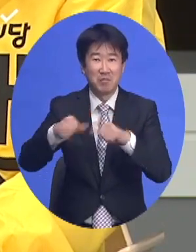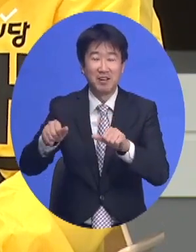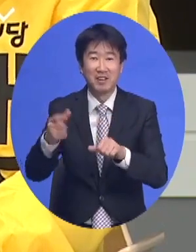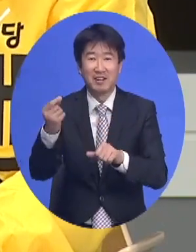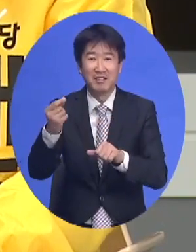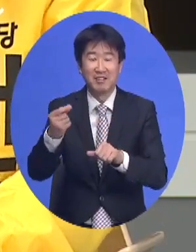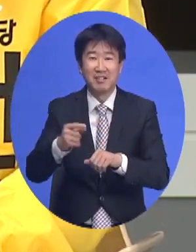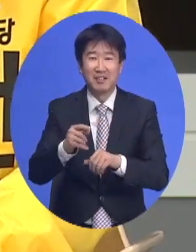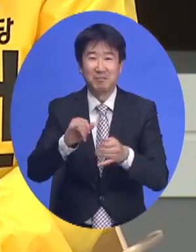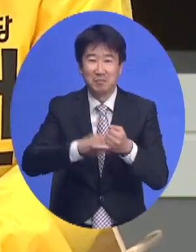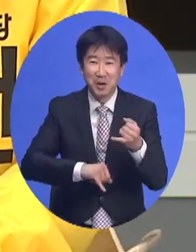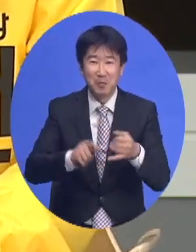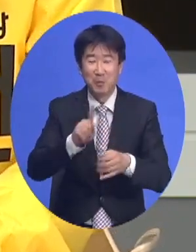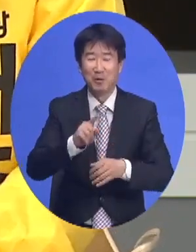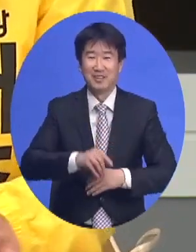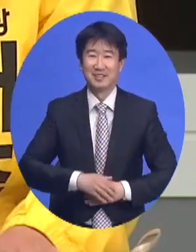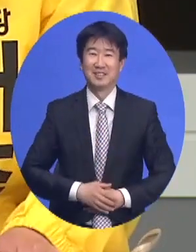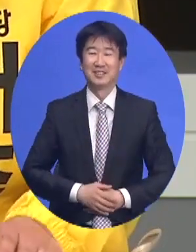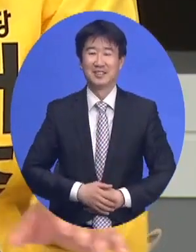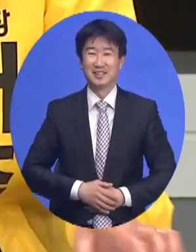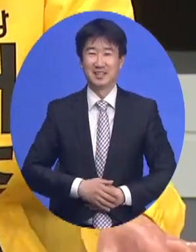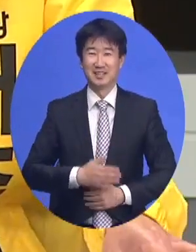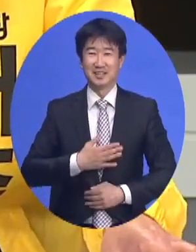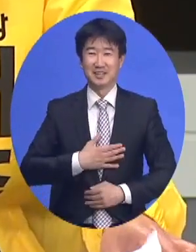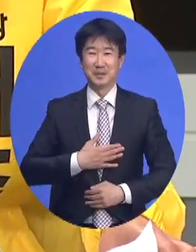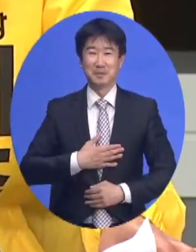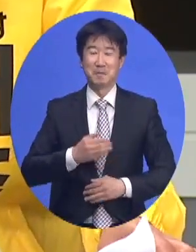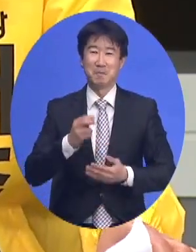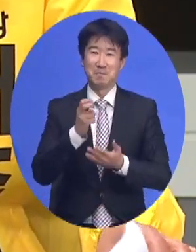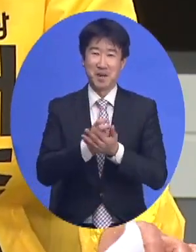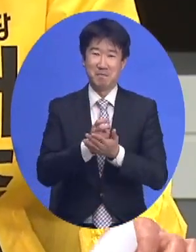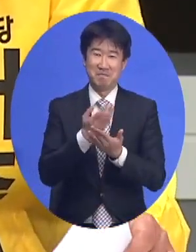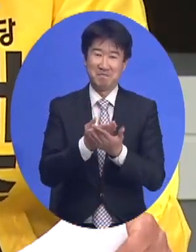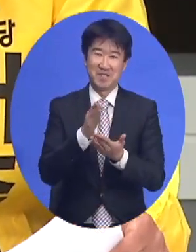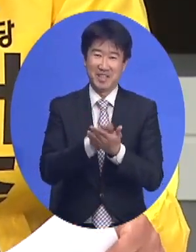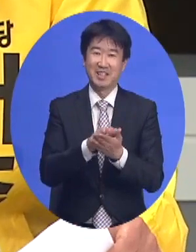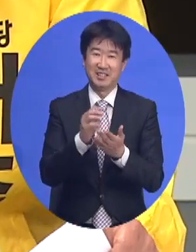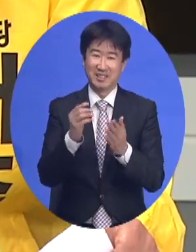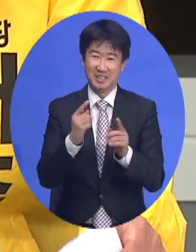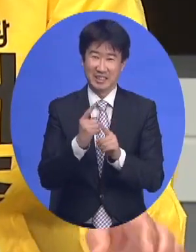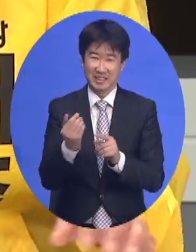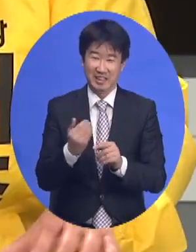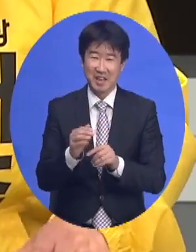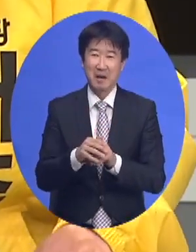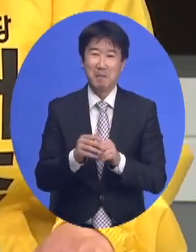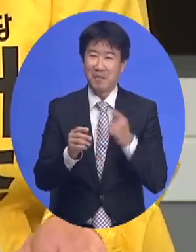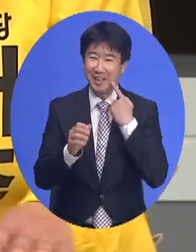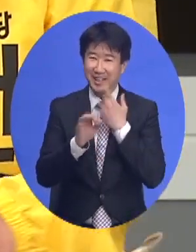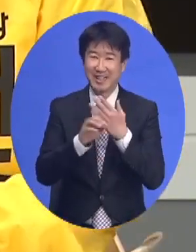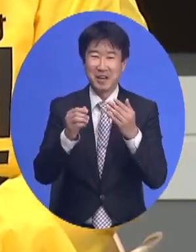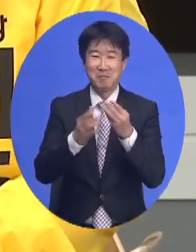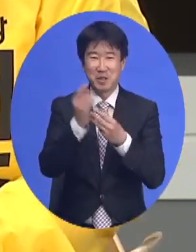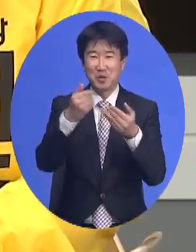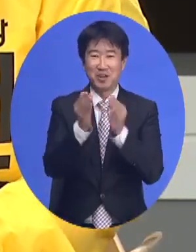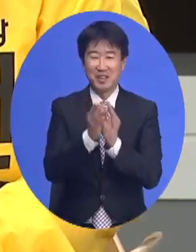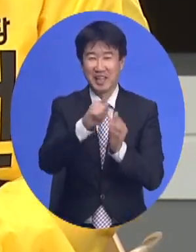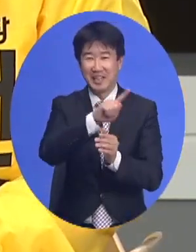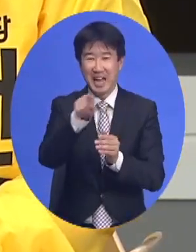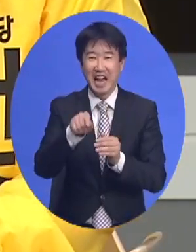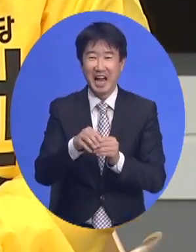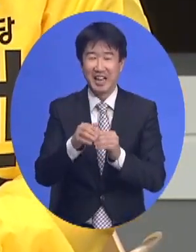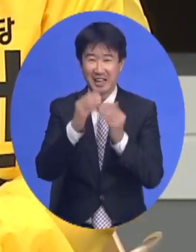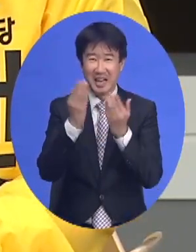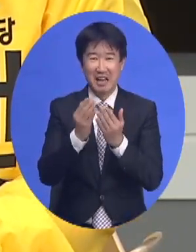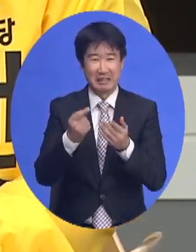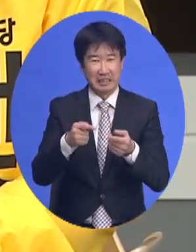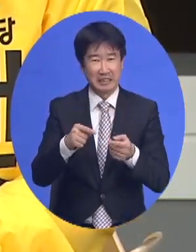말씀해 주십시오. 저는요. 이것이 법 개정되기 전에 설사 미통당 국회의원들이 처음부터 저와